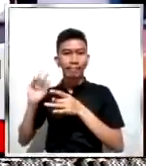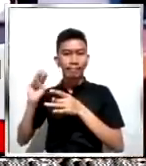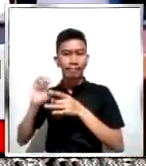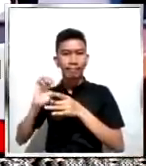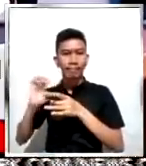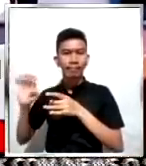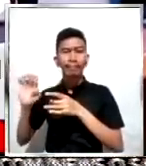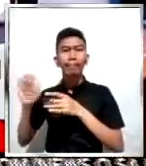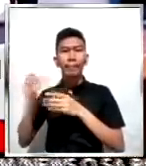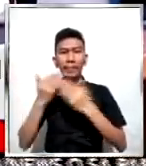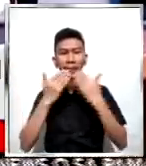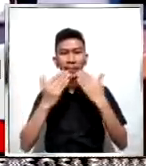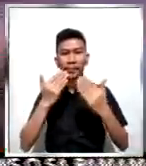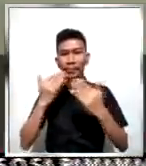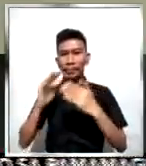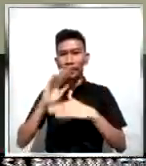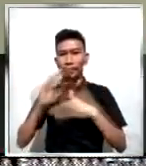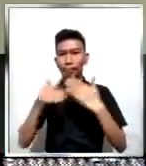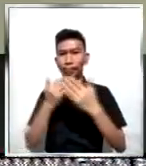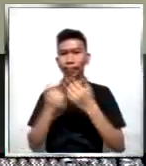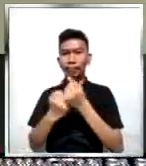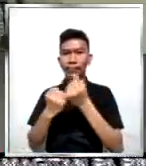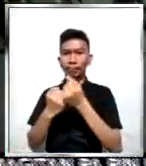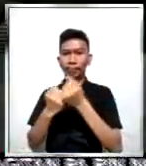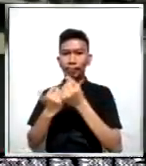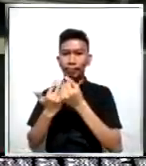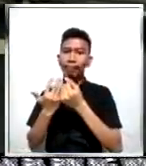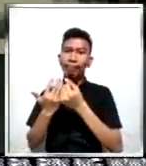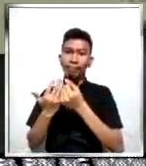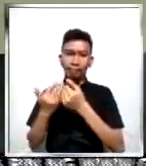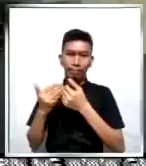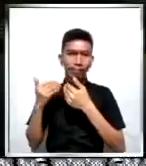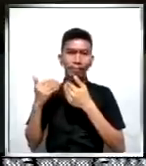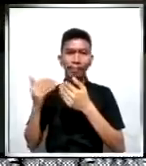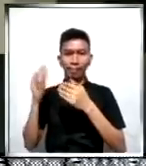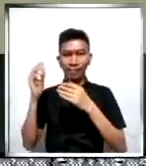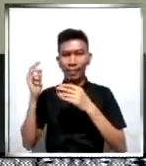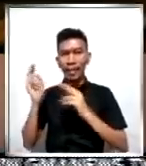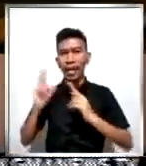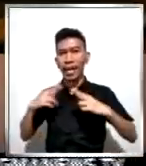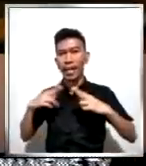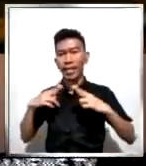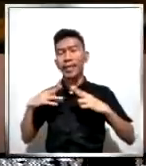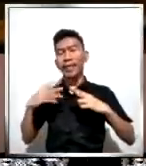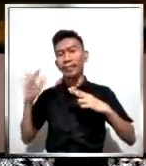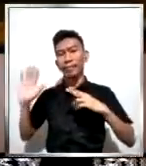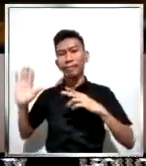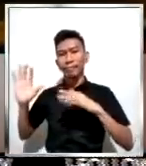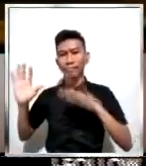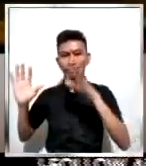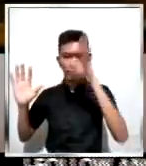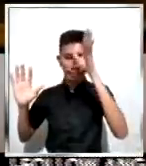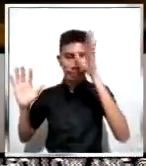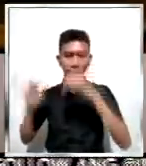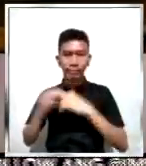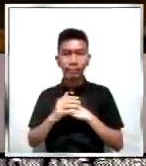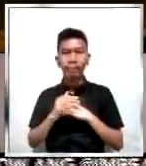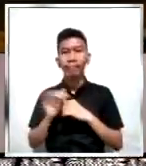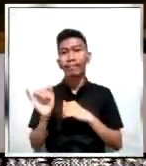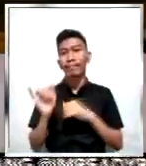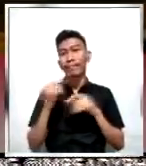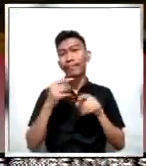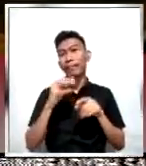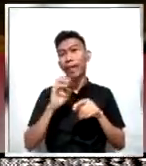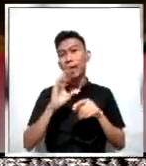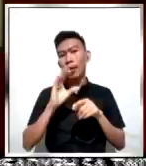nagsulong ng holiday para sa kanyang ama. Ikinatuwa rin ito ni Lawag City Ilocos Norte Mayor Michael Marcos Quion na pamangkin